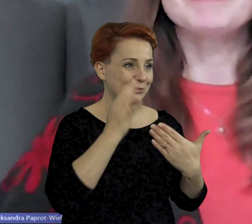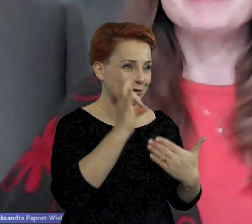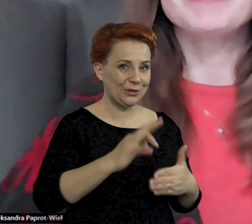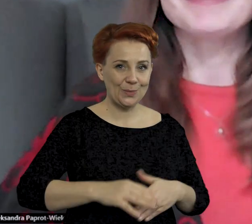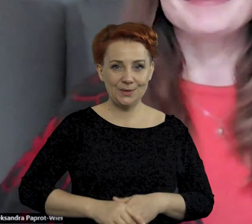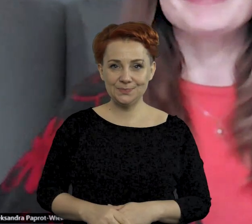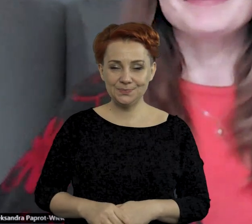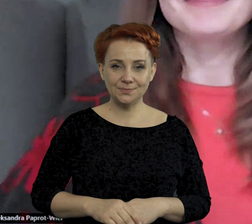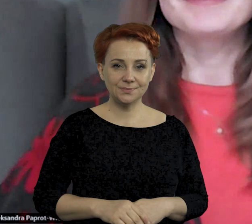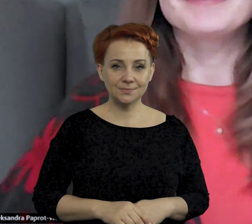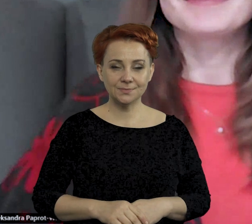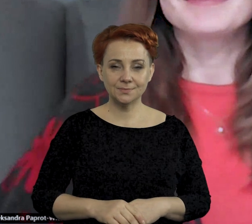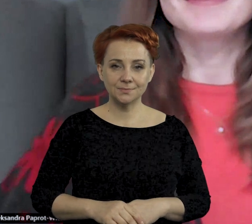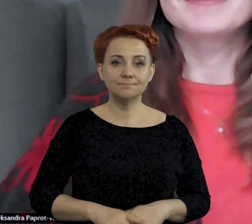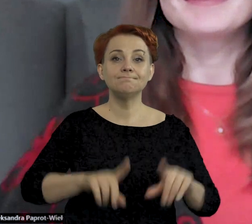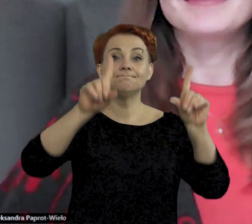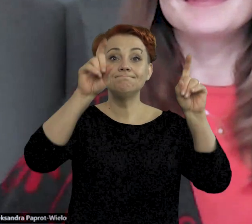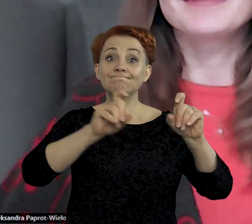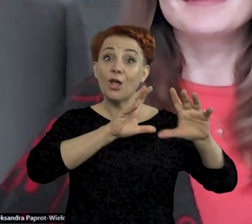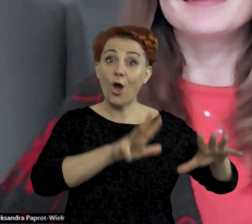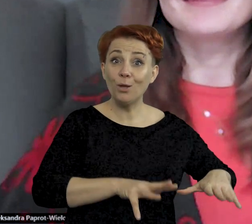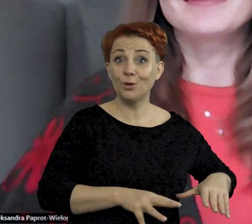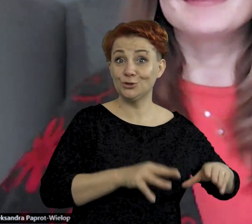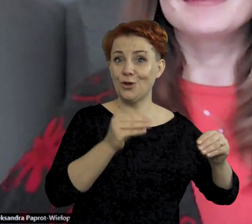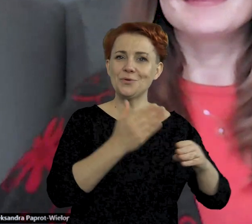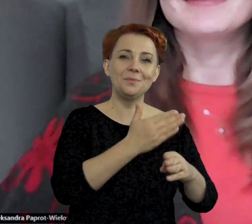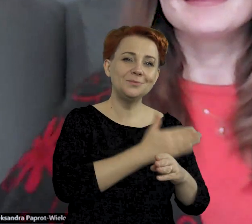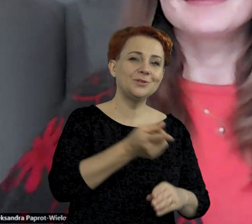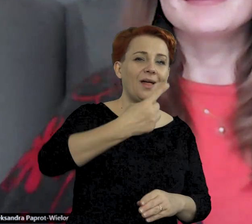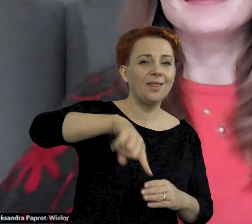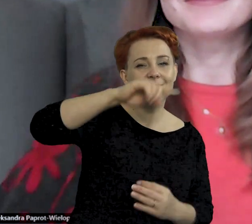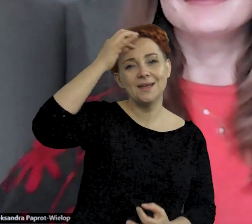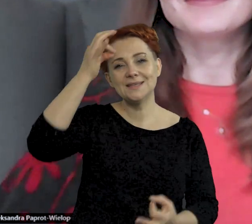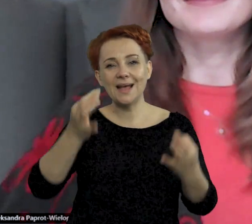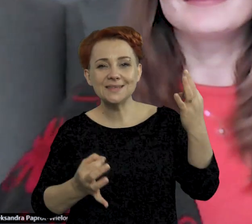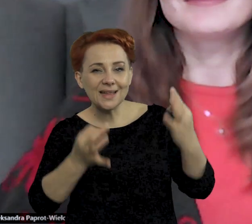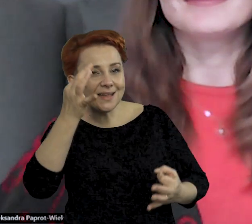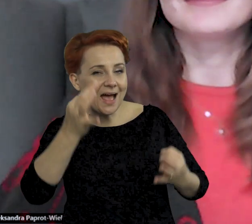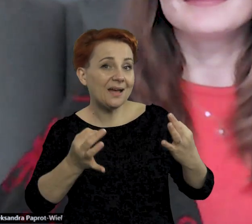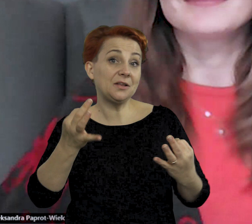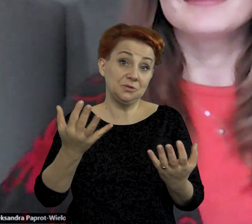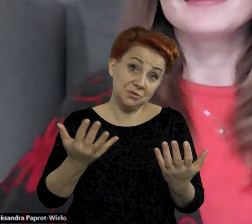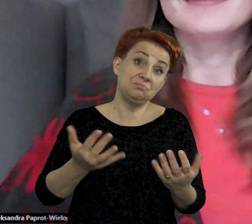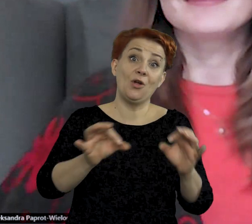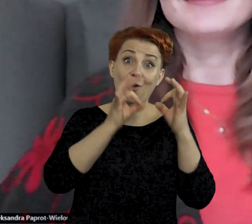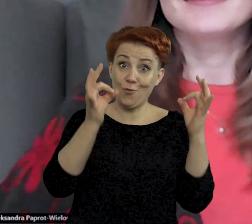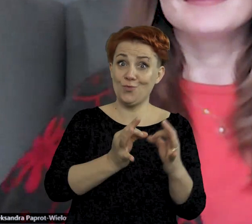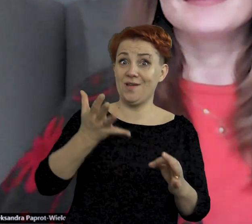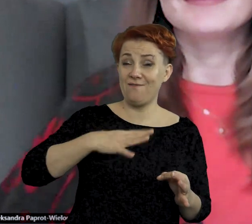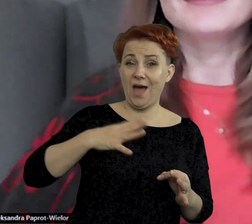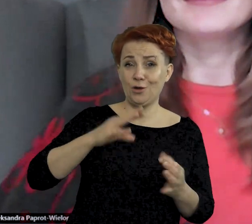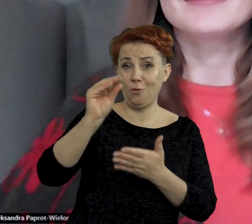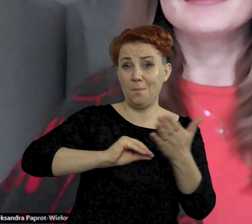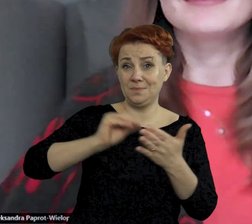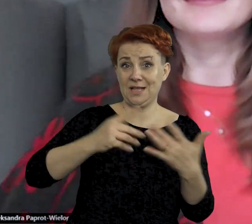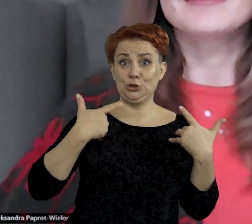dobry. Zacznijmy zatem od początku i zanim się będziemy zastanawiać nad tym, czy w ogóle warto pisać biogramy